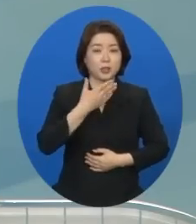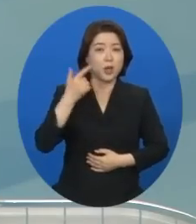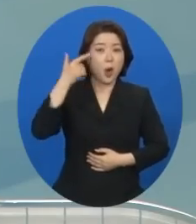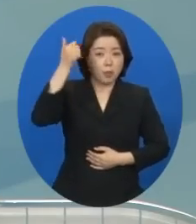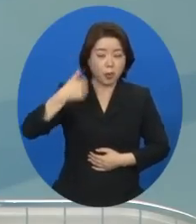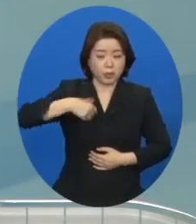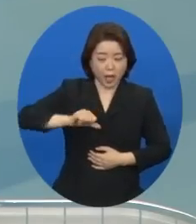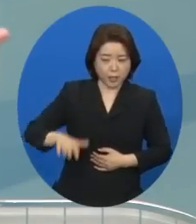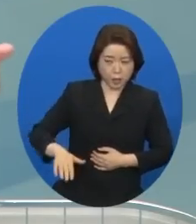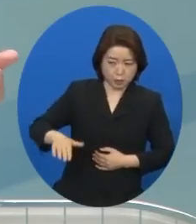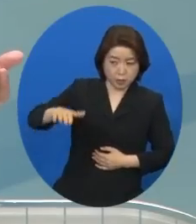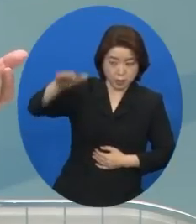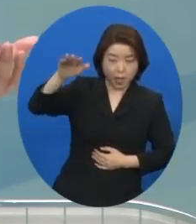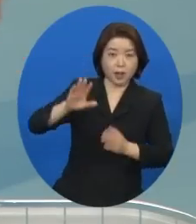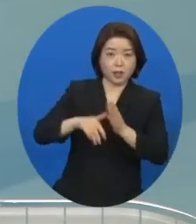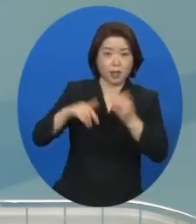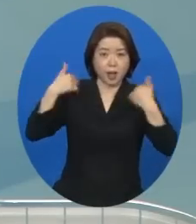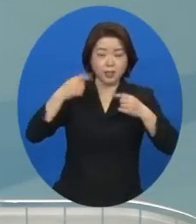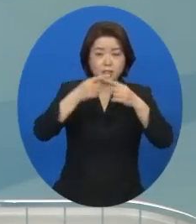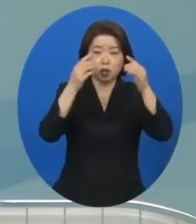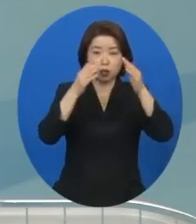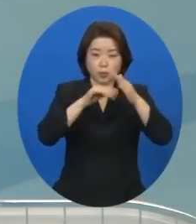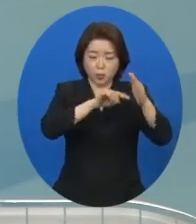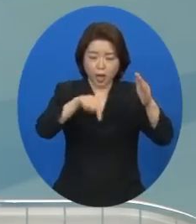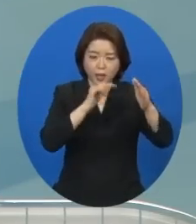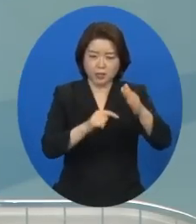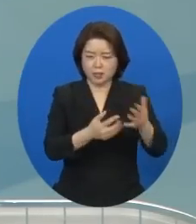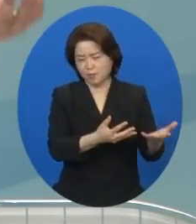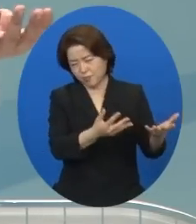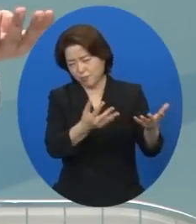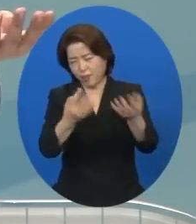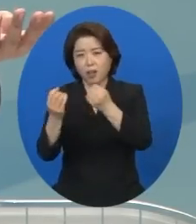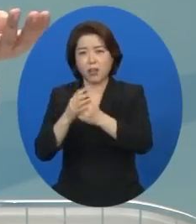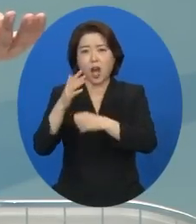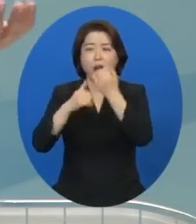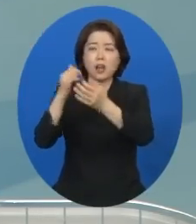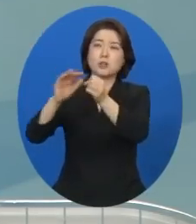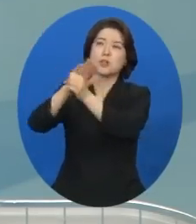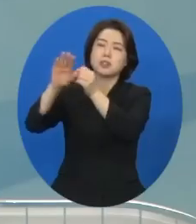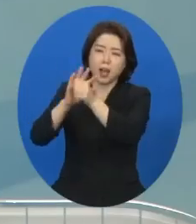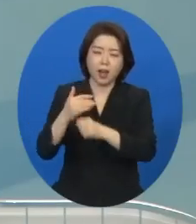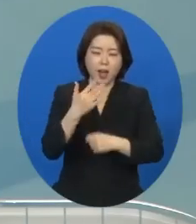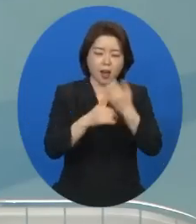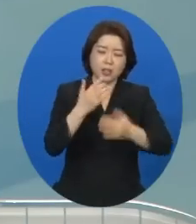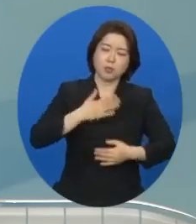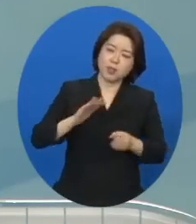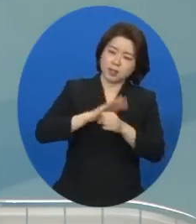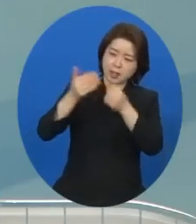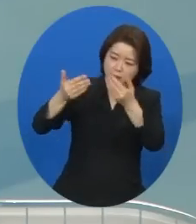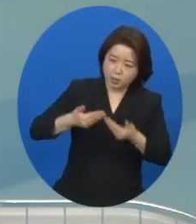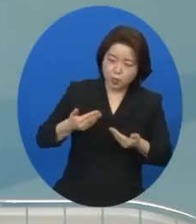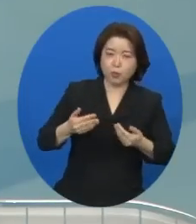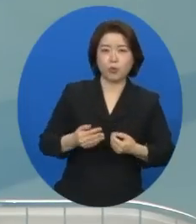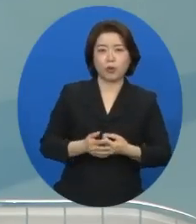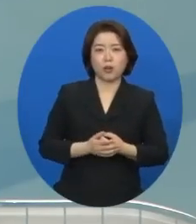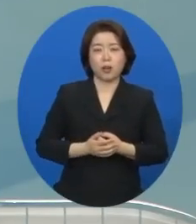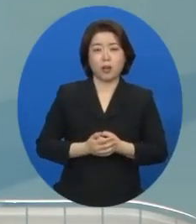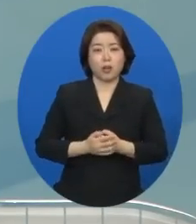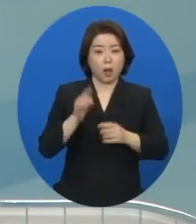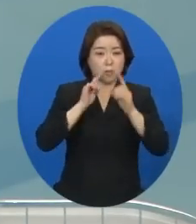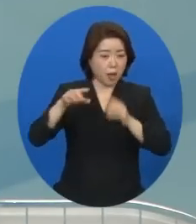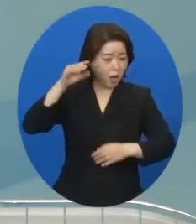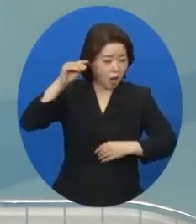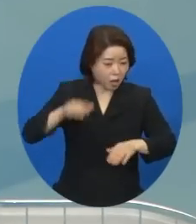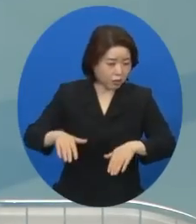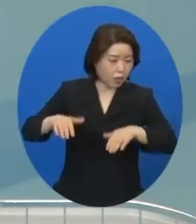아들로 자라면서 늘 교회 안에서 수도 없이 그동안에 하나님의 사랑이다, 하나님이 나를 사랑하신다 말씀을